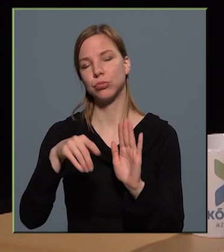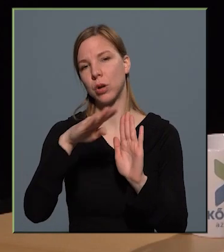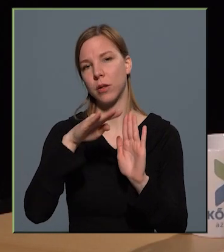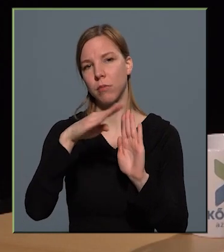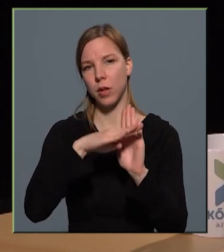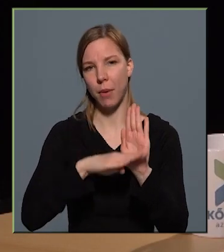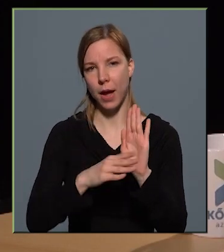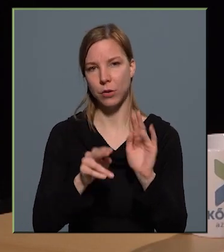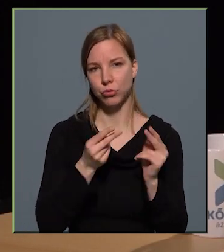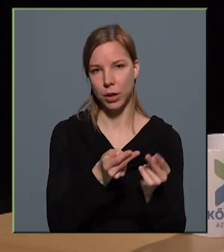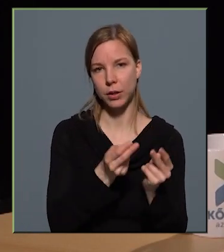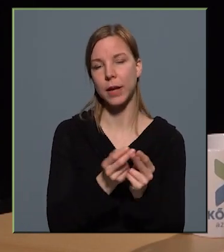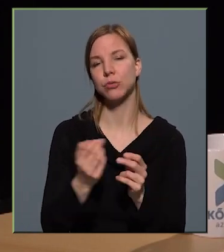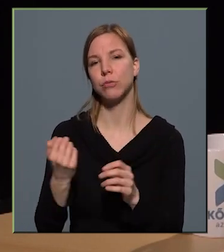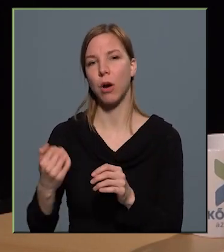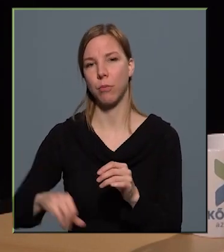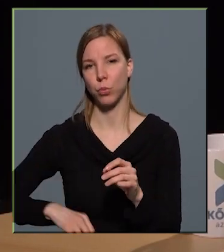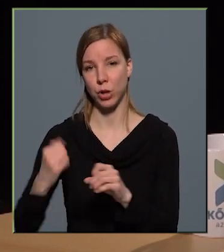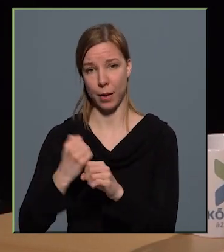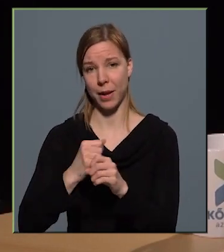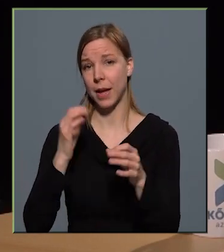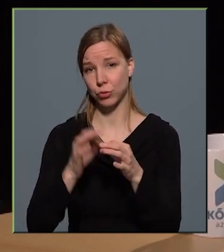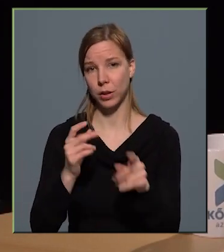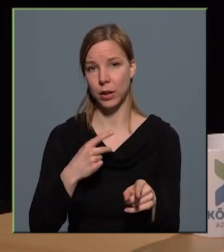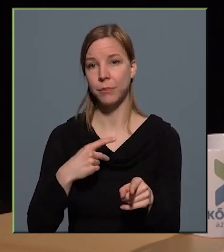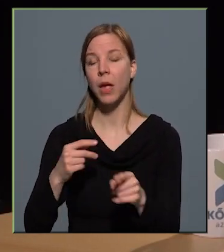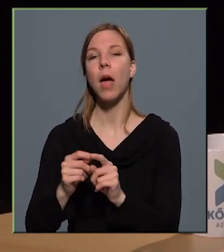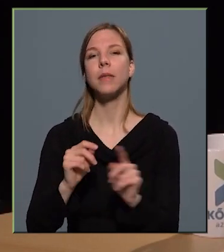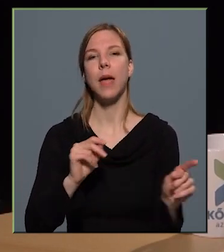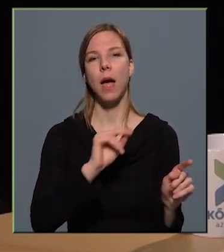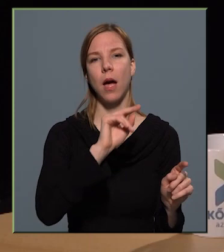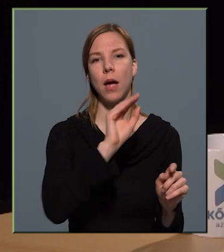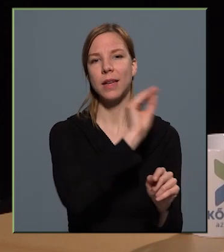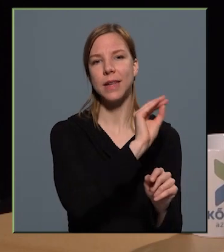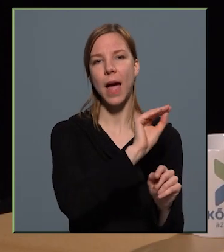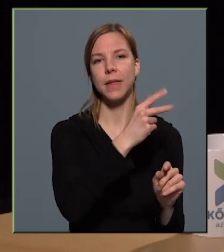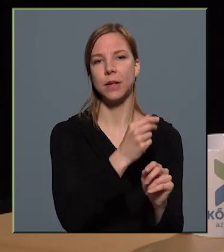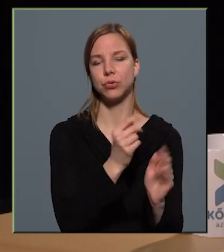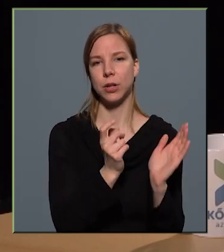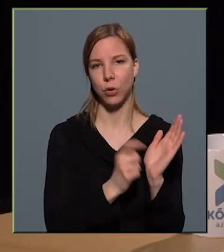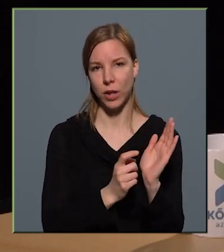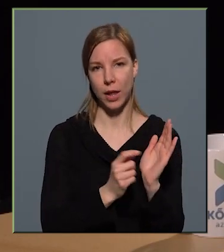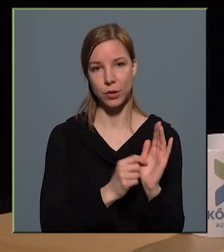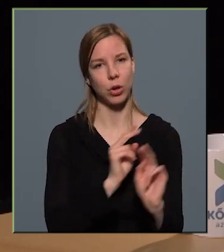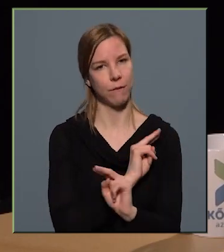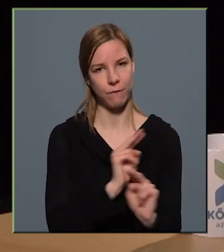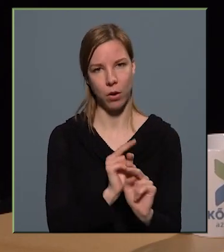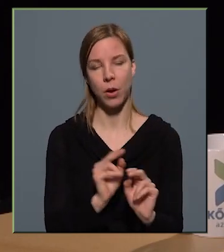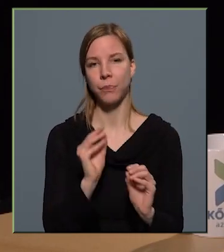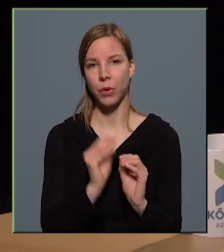bűncselekmények esetén, viszont a jelzési kötelezettség, és megvan is, itt hangsúlyozom a jelzést, ugyanis létezik